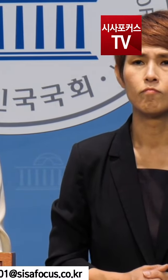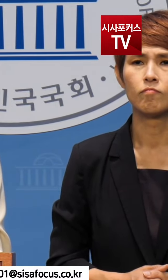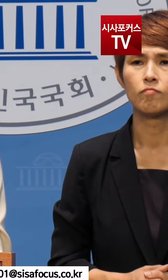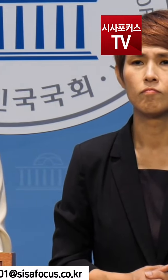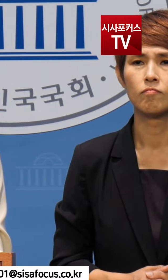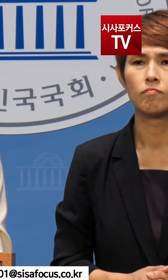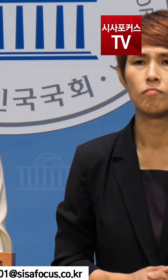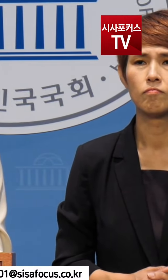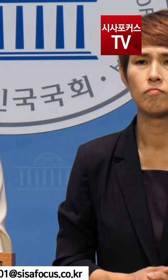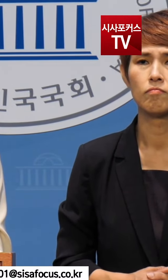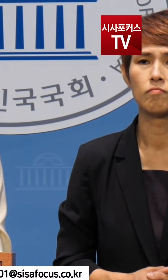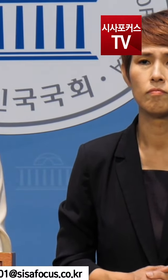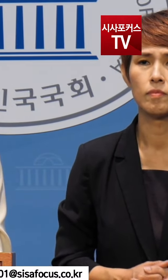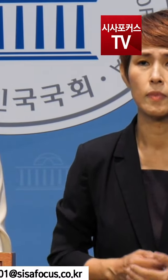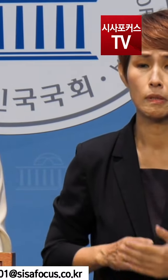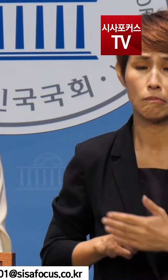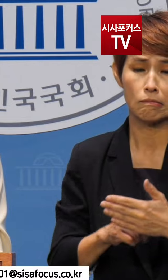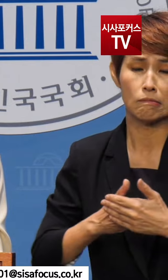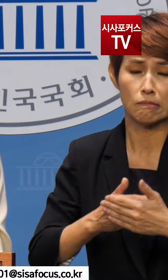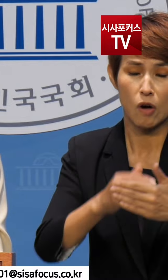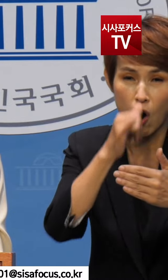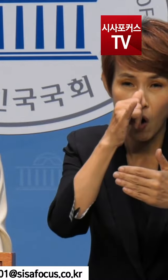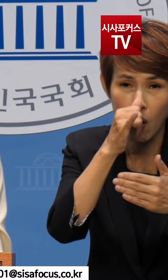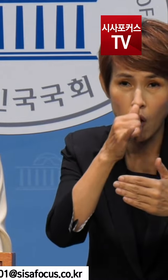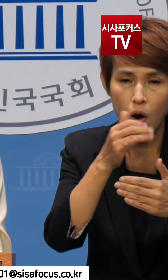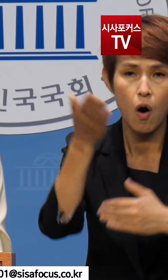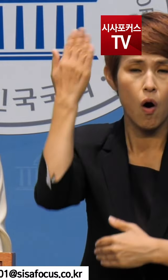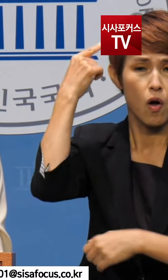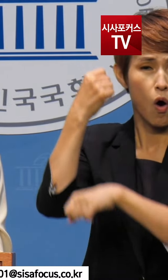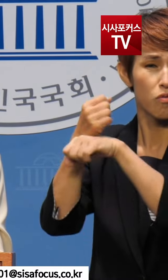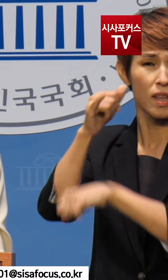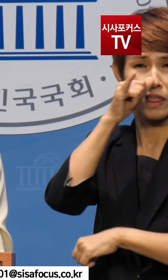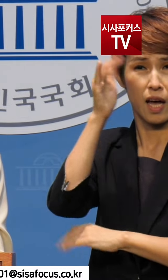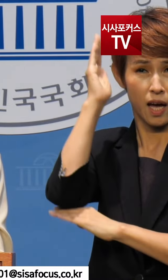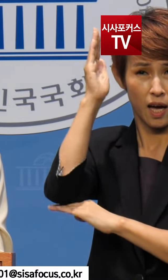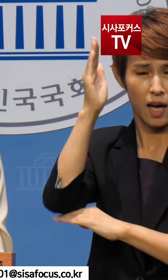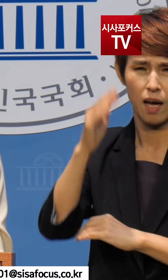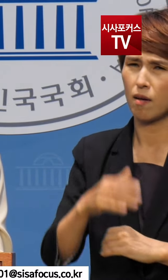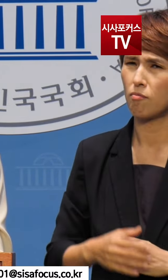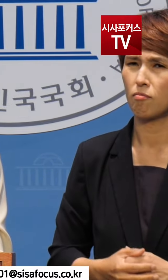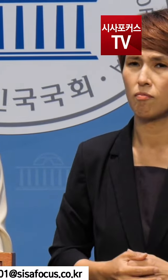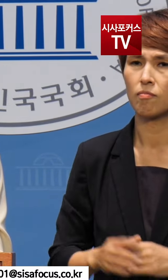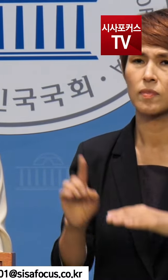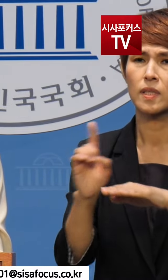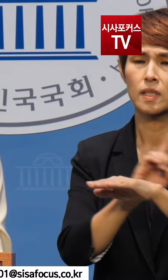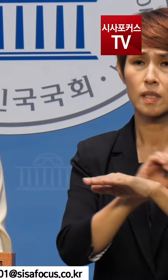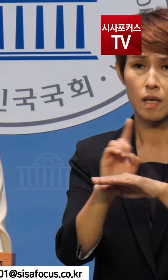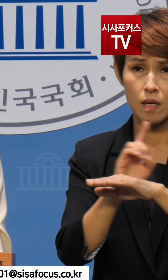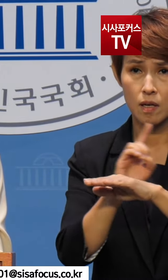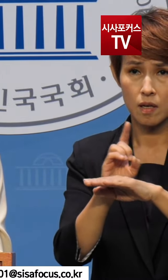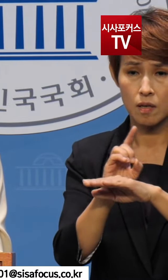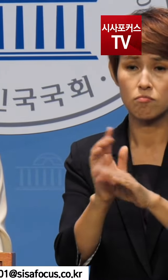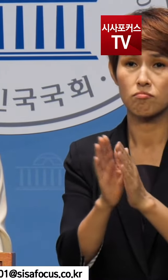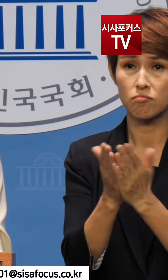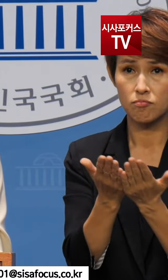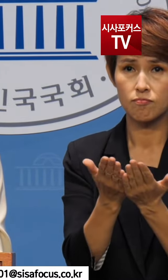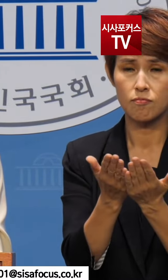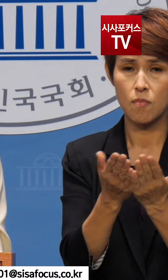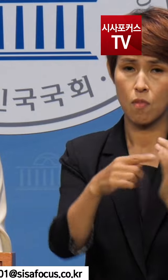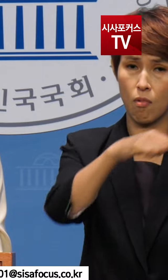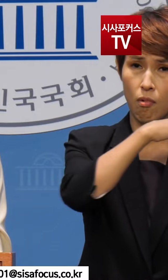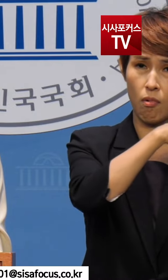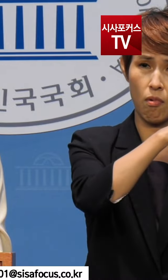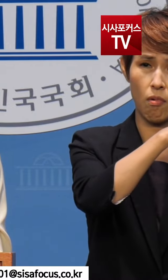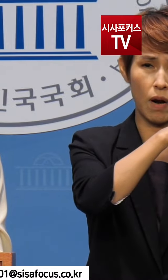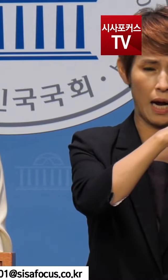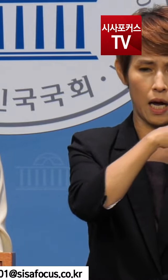탑다운식으로 추진을 해놓고서는 이제 와서 선행연구가 축적되어 있다고 합니까? 만일 디지털 도구의 긍정적인 효과보다 부정적인